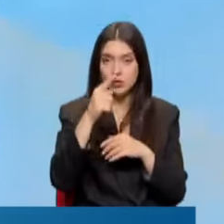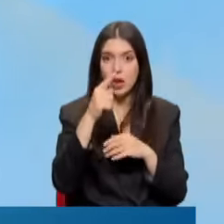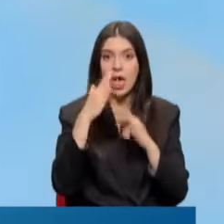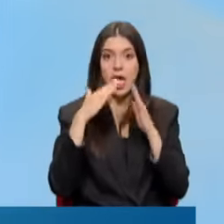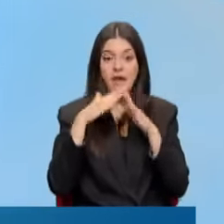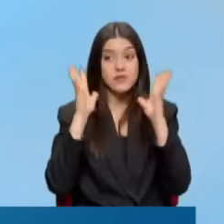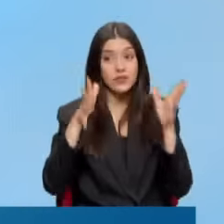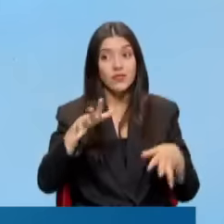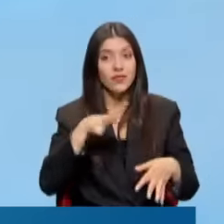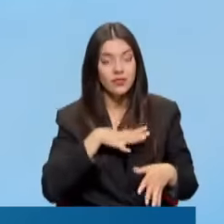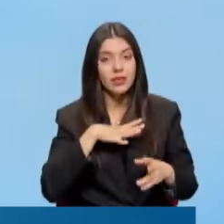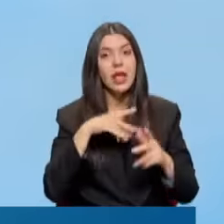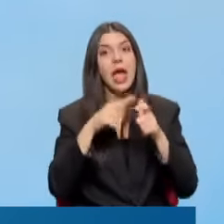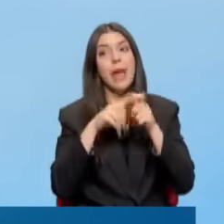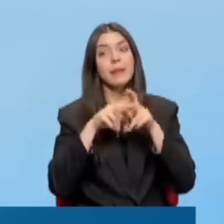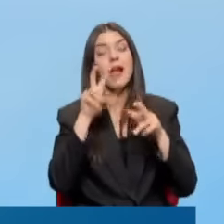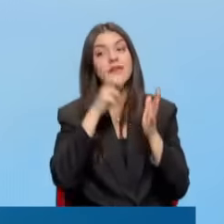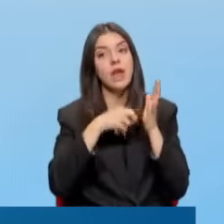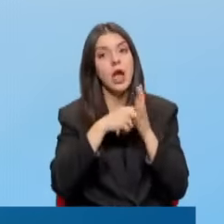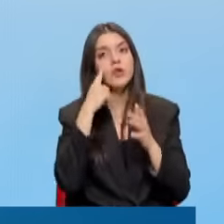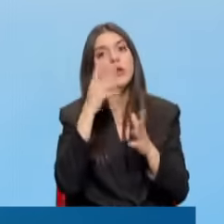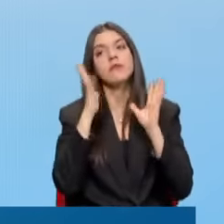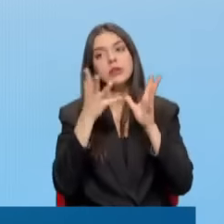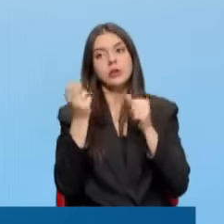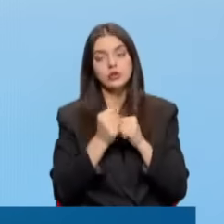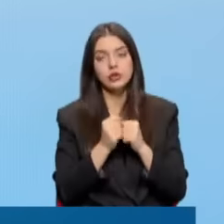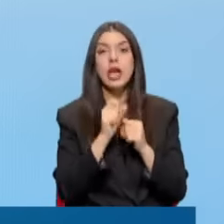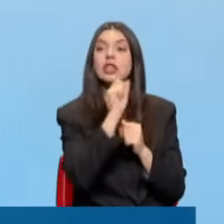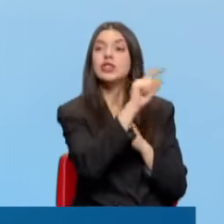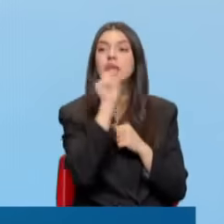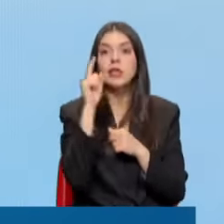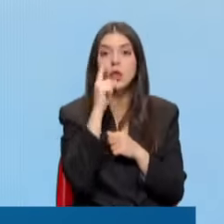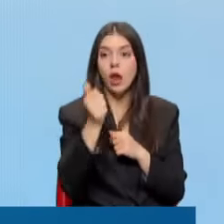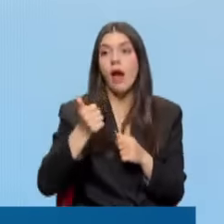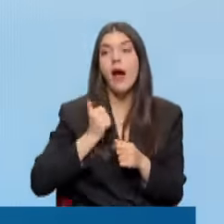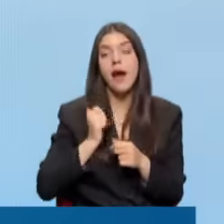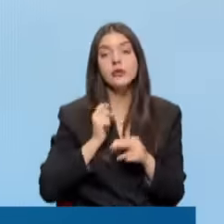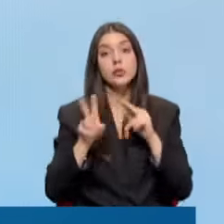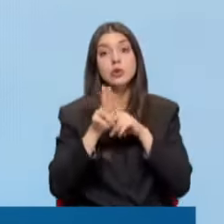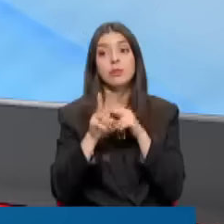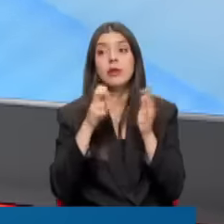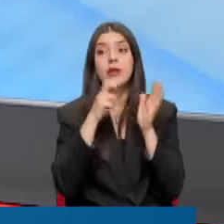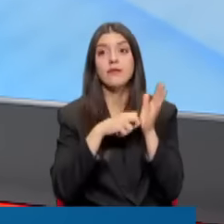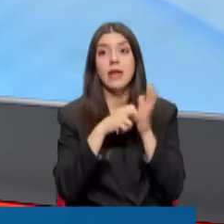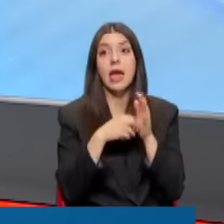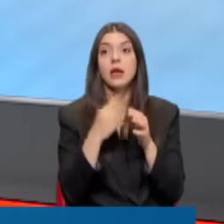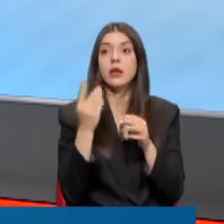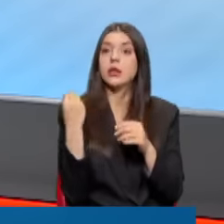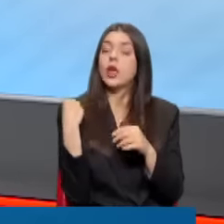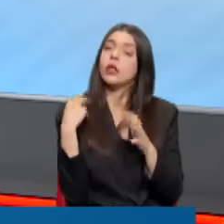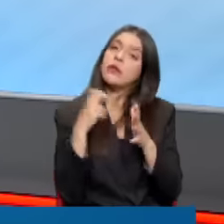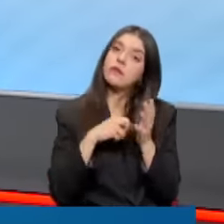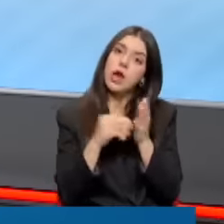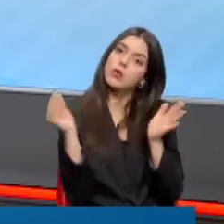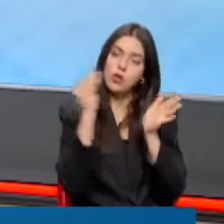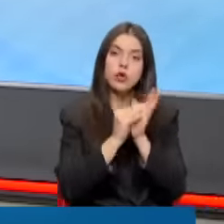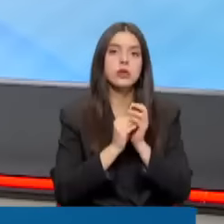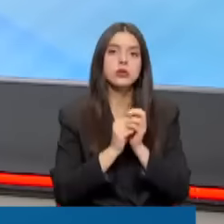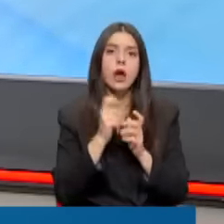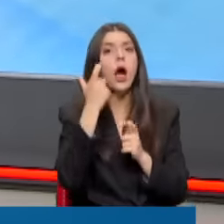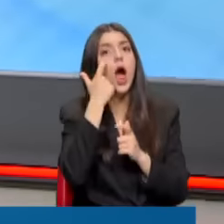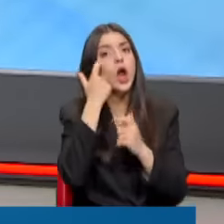alınacak şirketlere asgari Kurumlar Vergisi adıyla vergi gelecek Hayırlı uğurlu